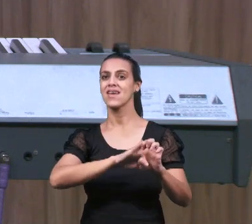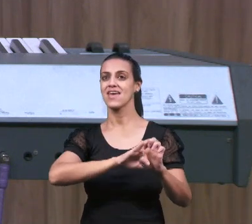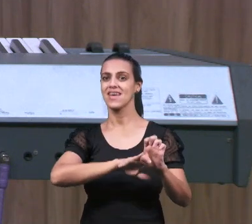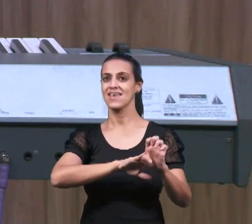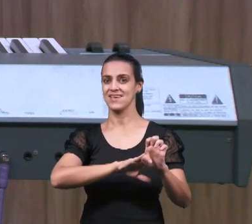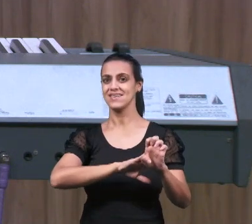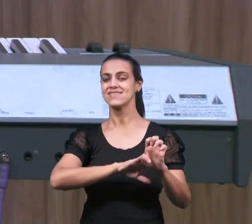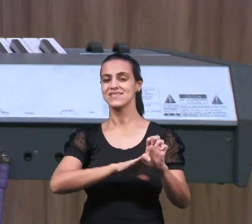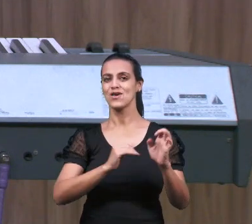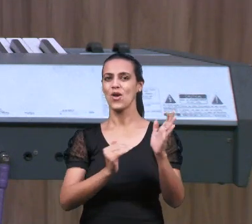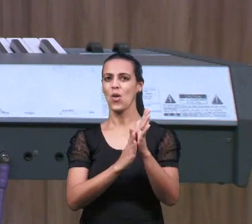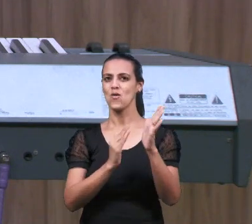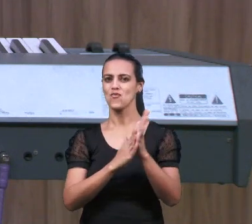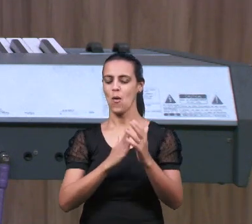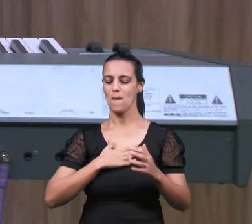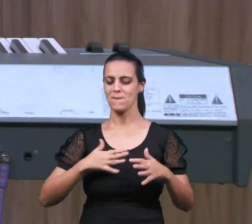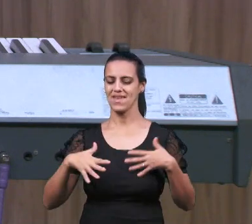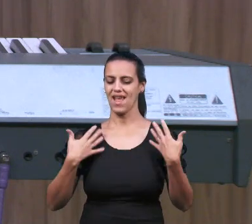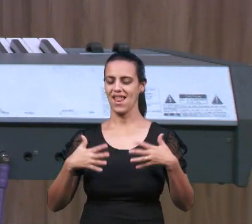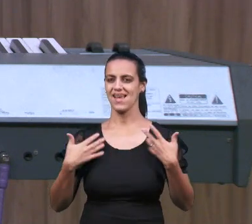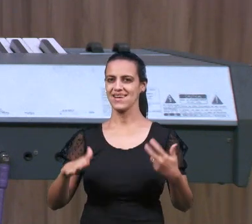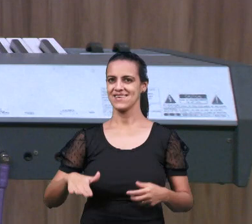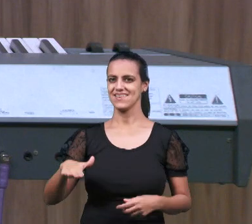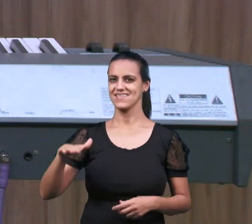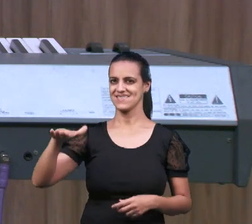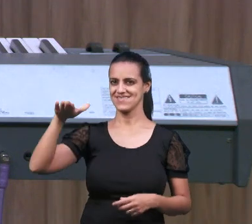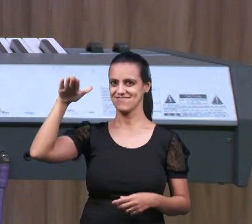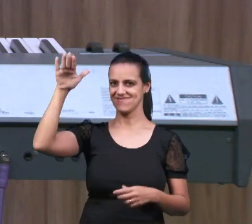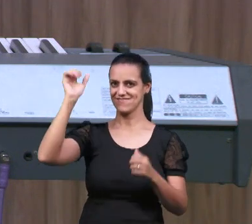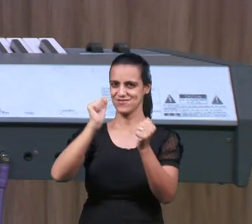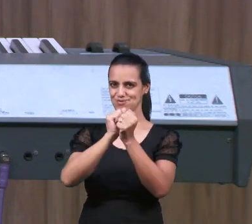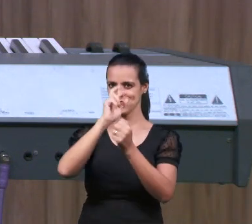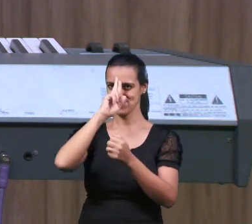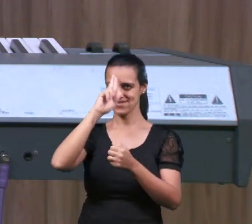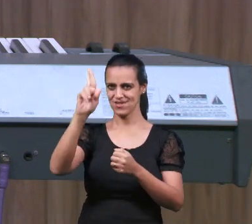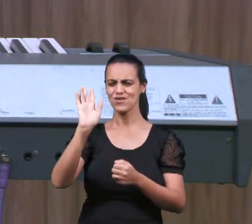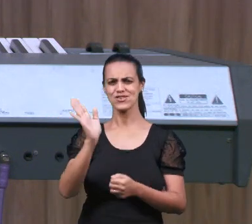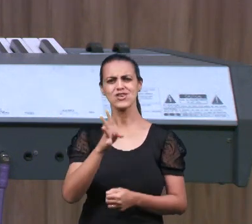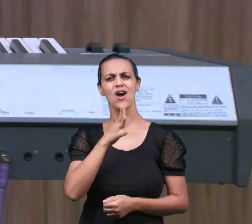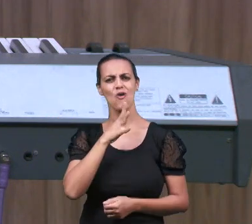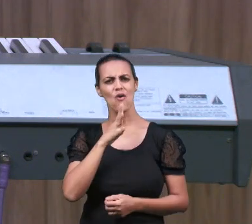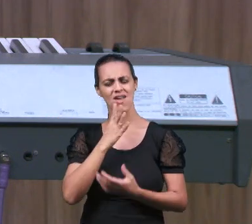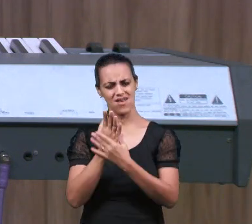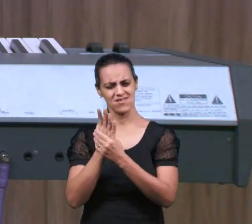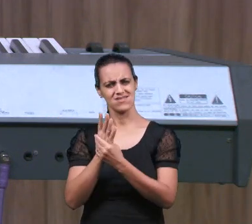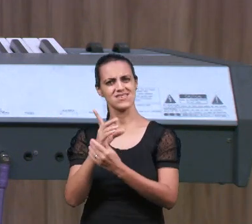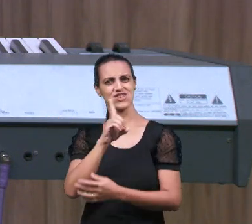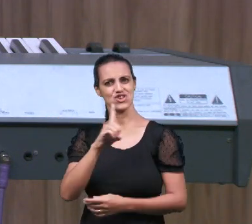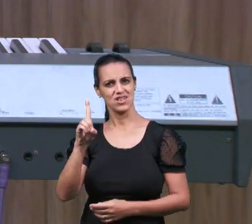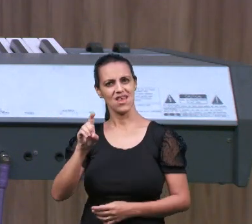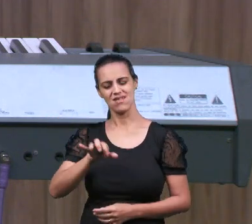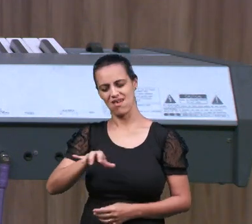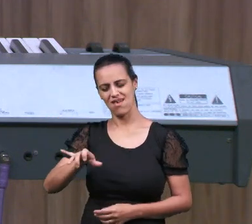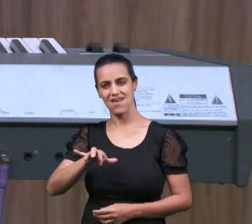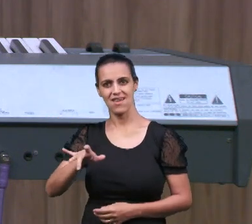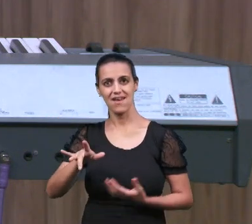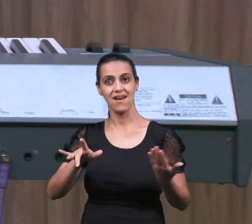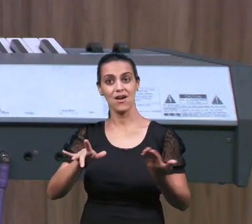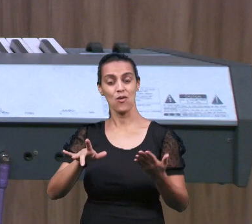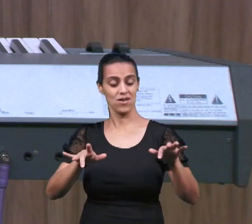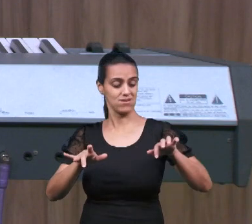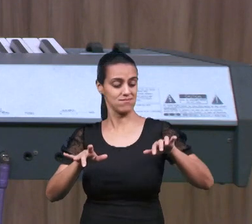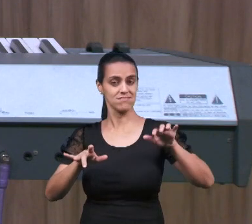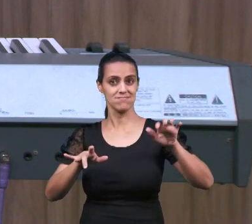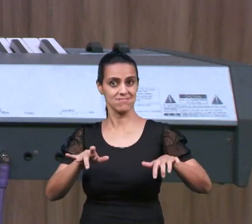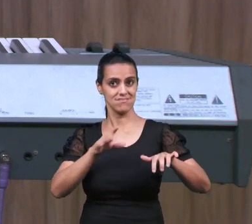joie est grandie avec mon Seigneur. Vous connaissez déjà la main droite, l'introduction et toute la louange. Et maintenant, nous